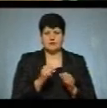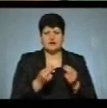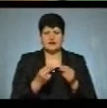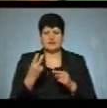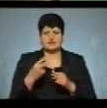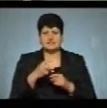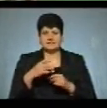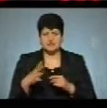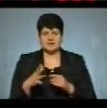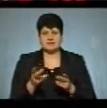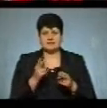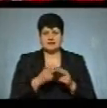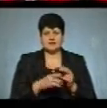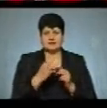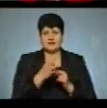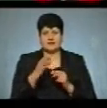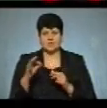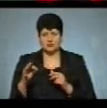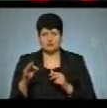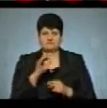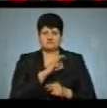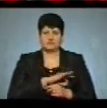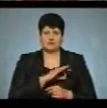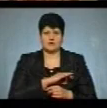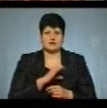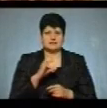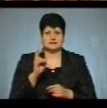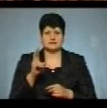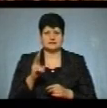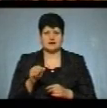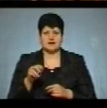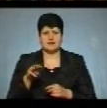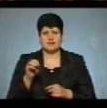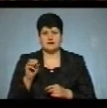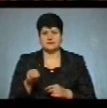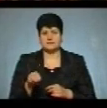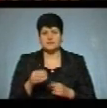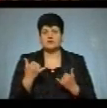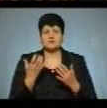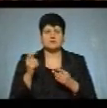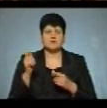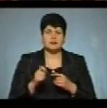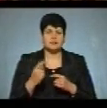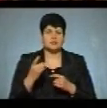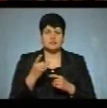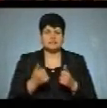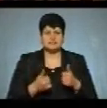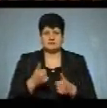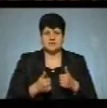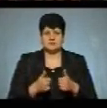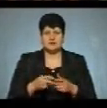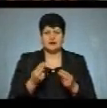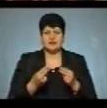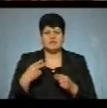і завершується рахунком 3-0 на користь скалата. Сьогодні ми приїхали перший раз на ці змагання. Ми грали з